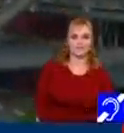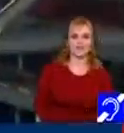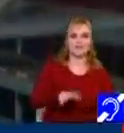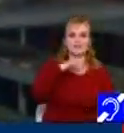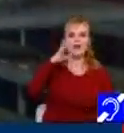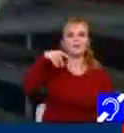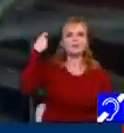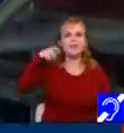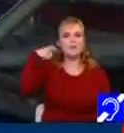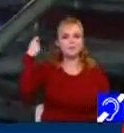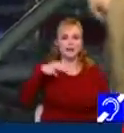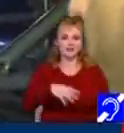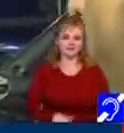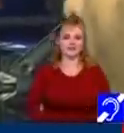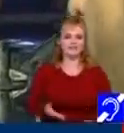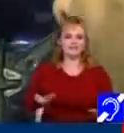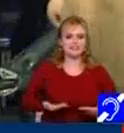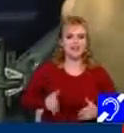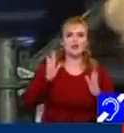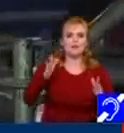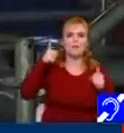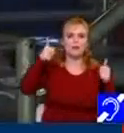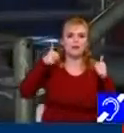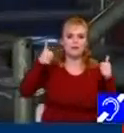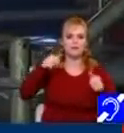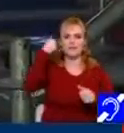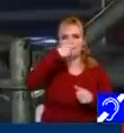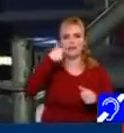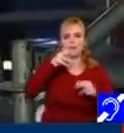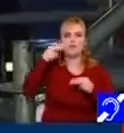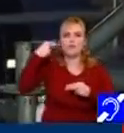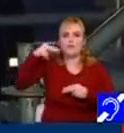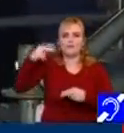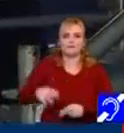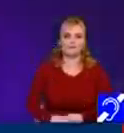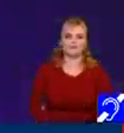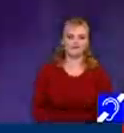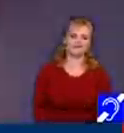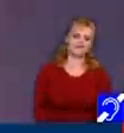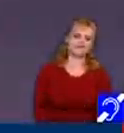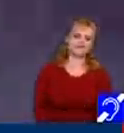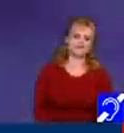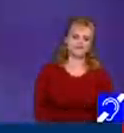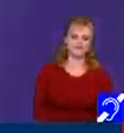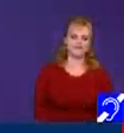mulți ani, străiți, la mulți ani! Numai bine un an nou, cât mai bun, fericit! Ta-ra-na-na-na-na!